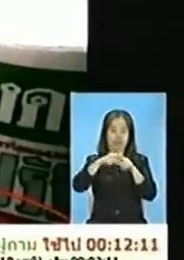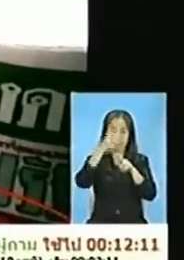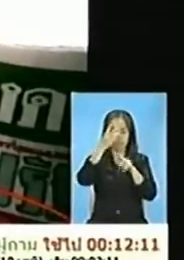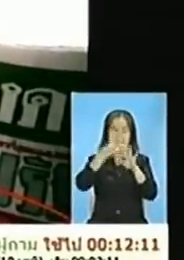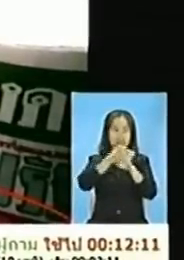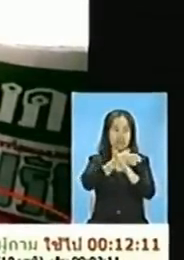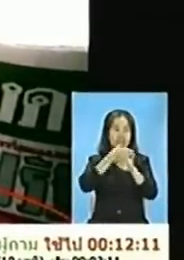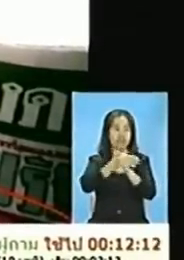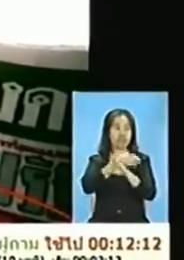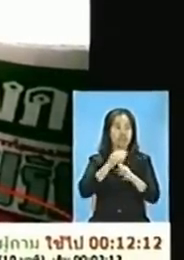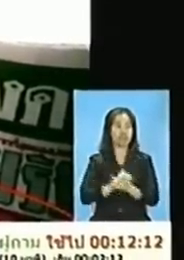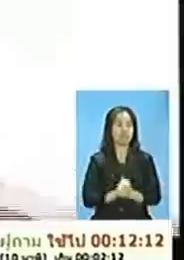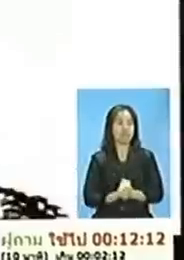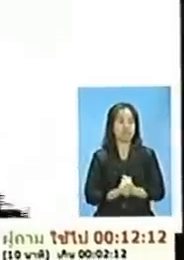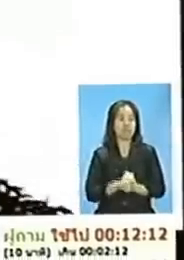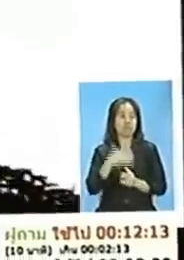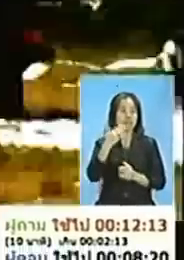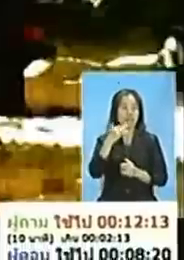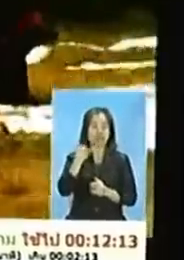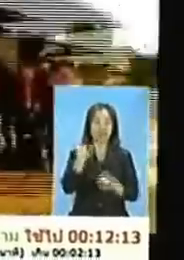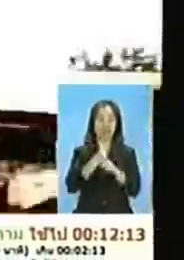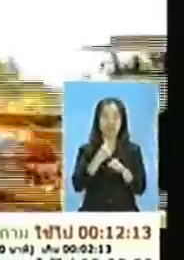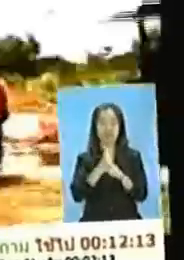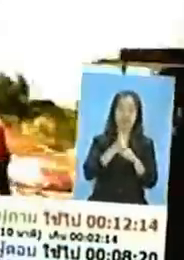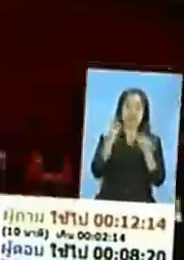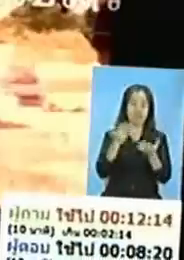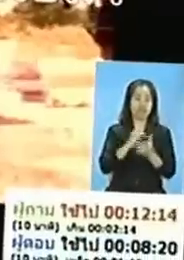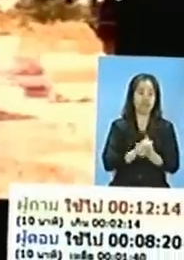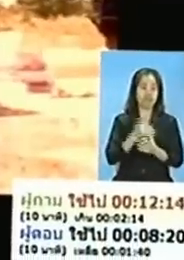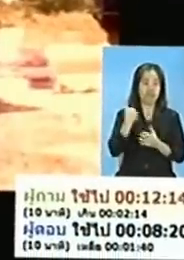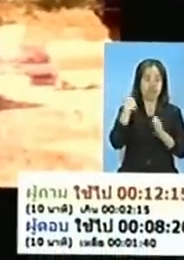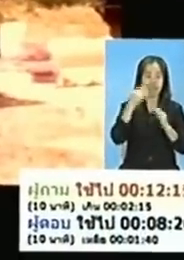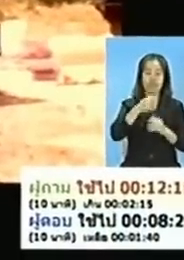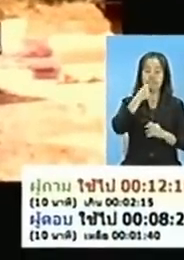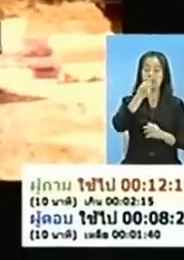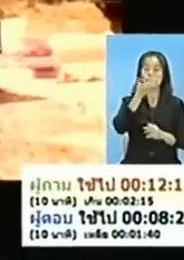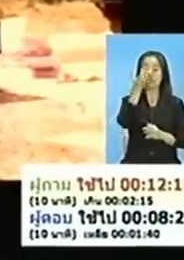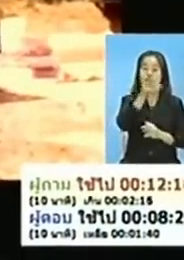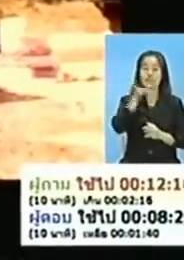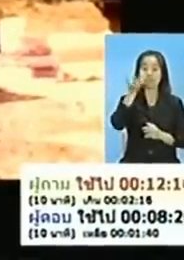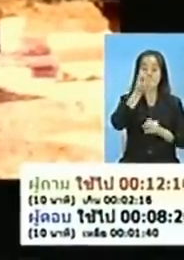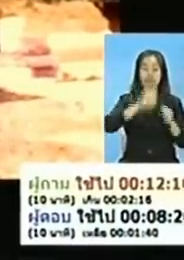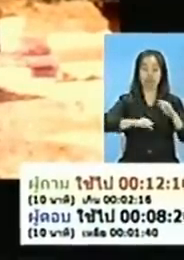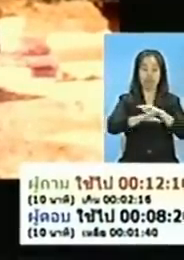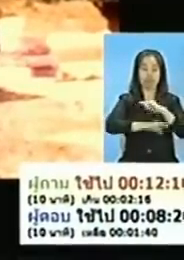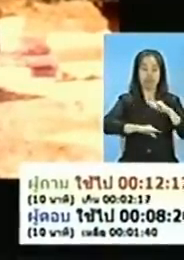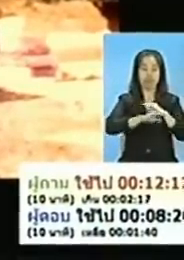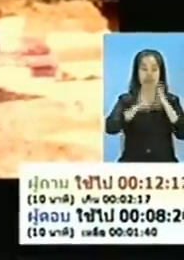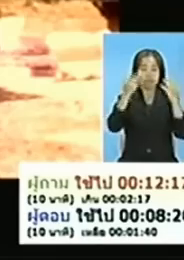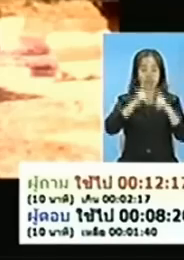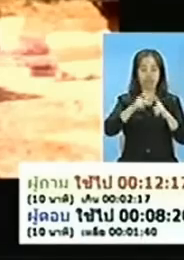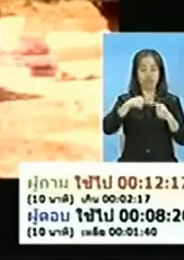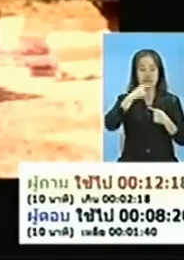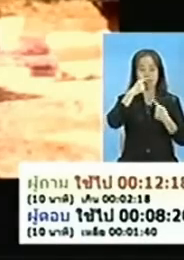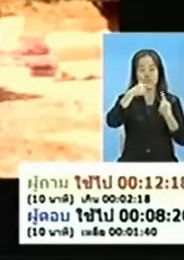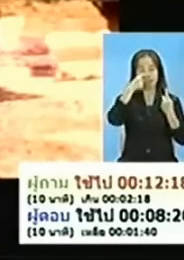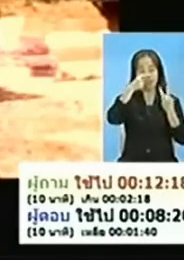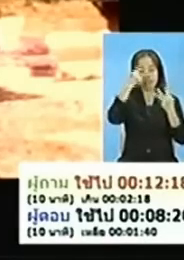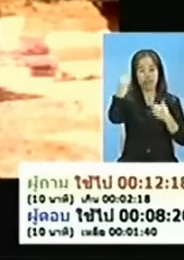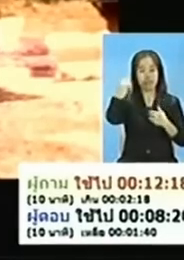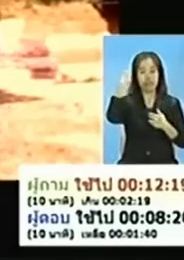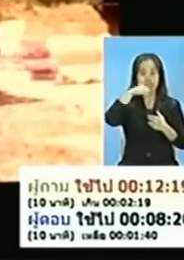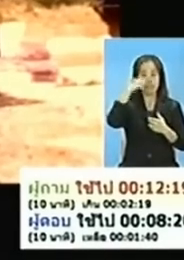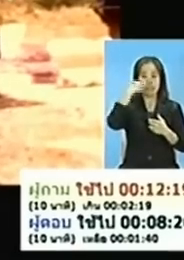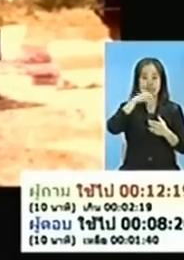องชัดซะไม่รู้จะชัดอย่างเงี้ยไอ้บางคนมันพูดปากเปล่าไม่มีหลักฐานผมพูดทุไรต้องมีคลิปมาทุก